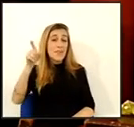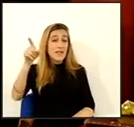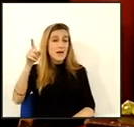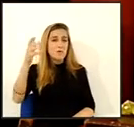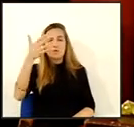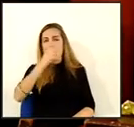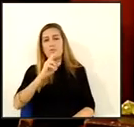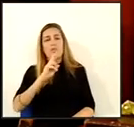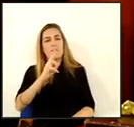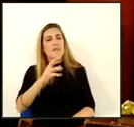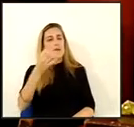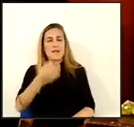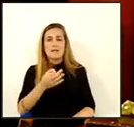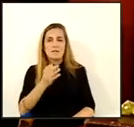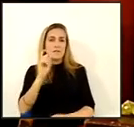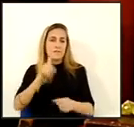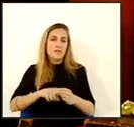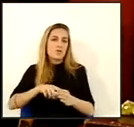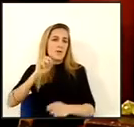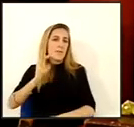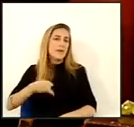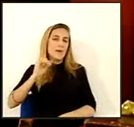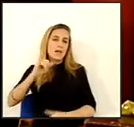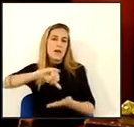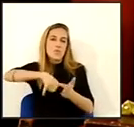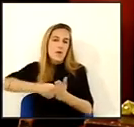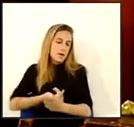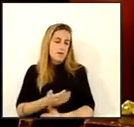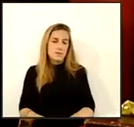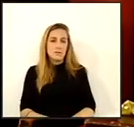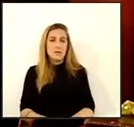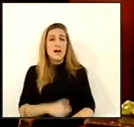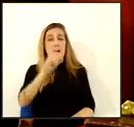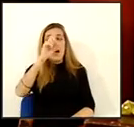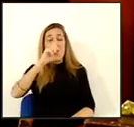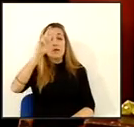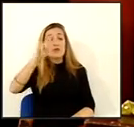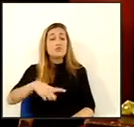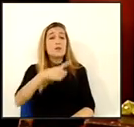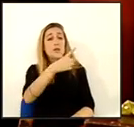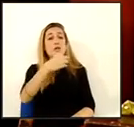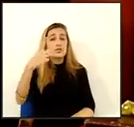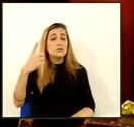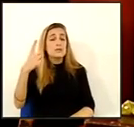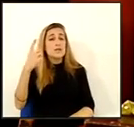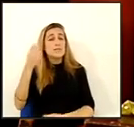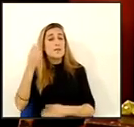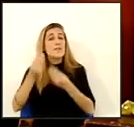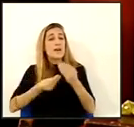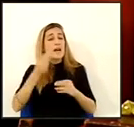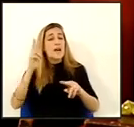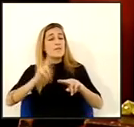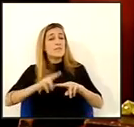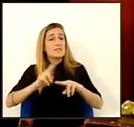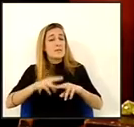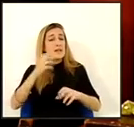podem deixar d'esmentar la implicació de Vic i comarca. L'any 2002 es va traslladar el festival a la ciutat de Vic per la